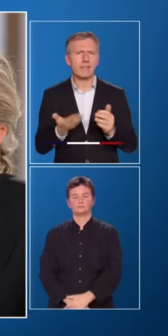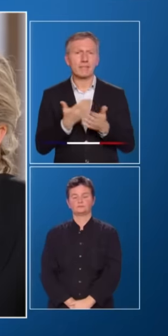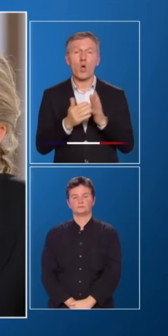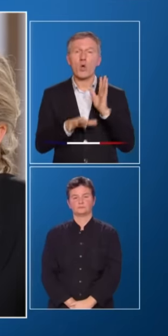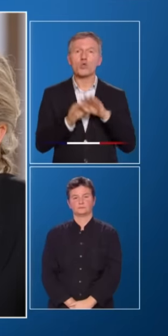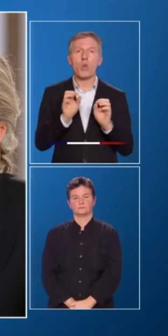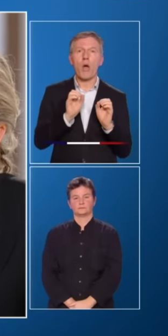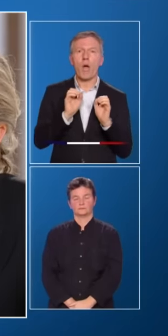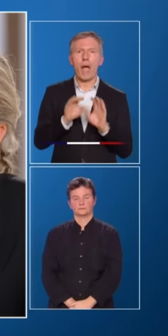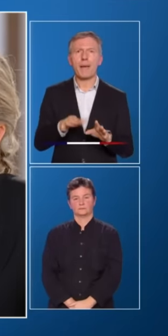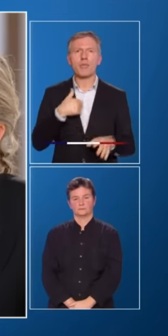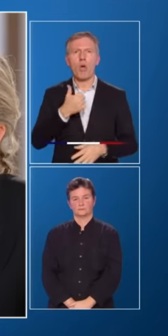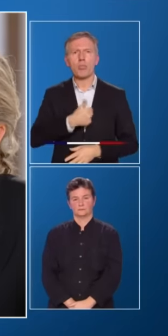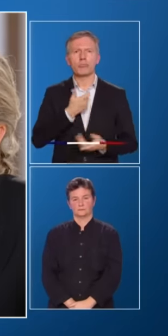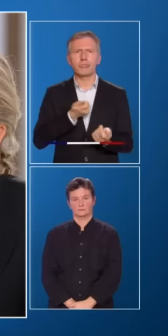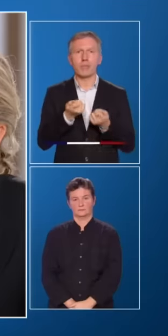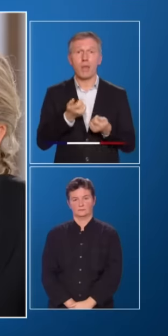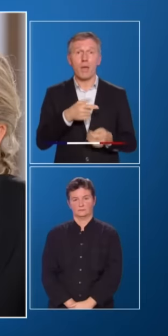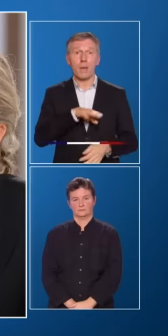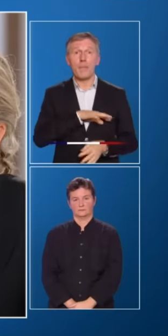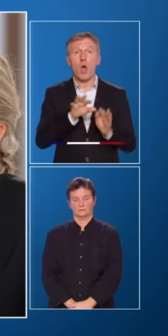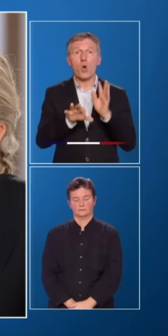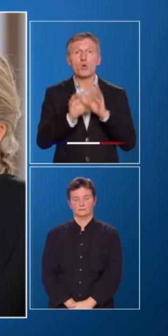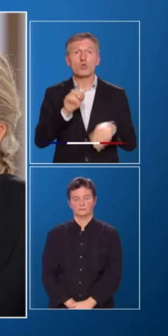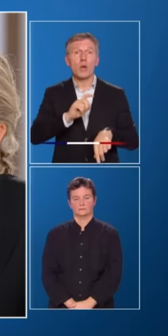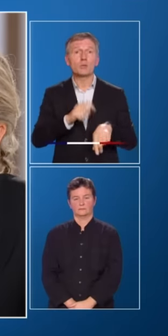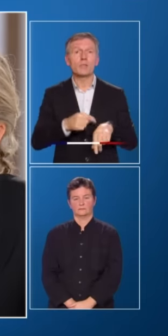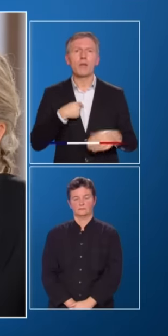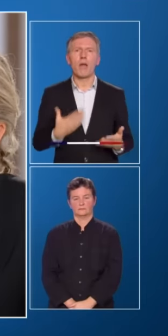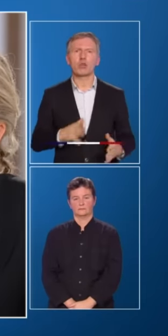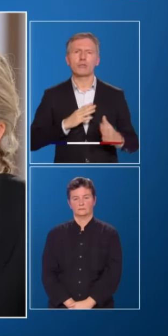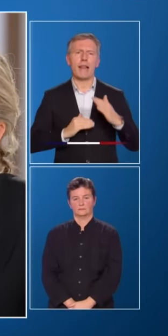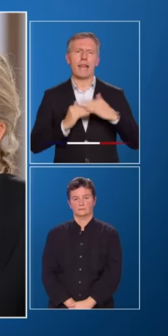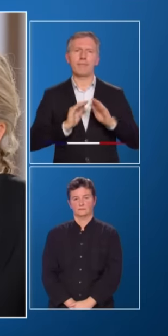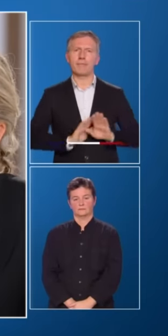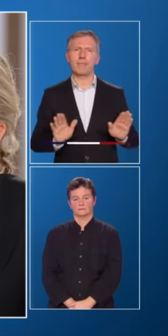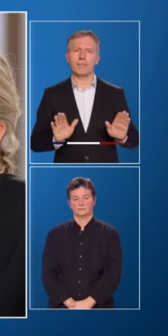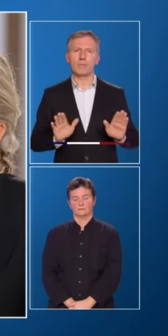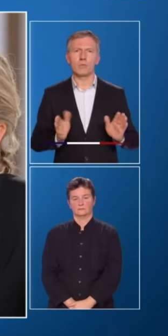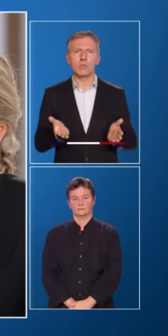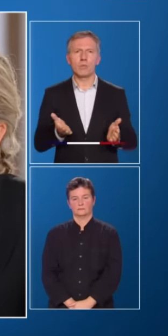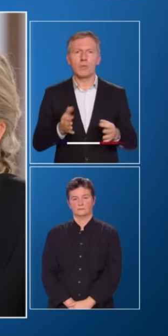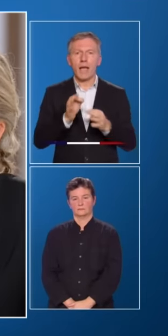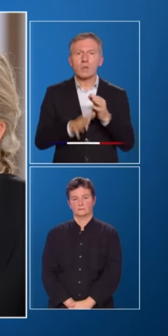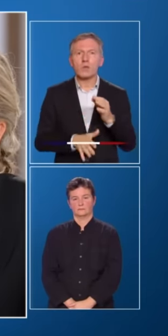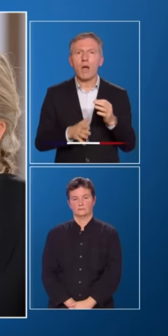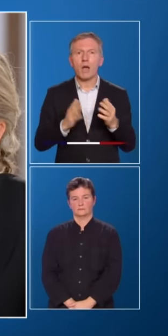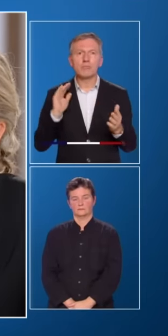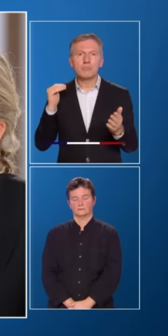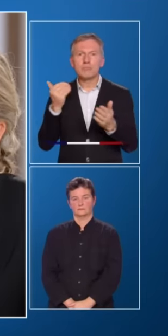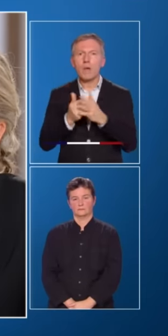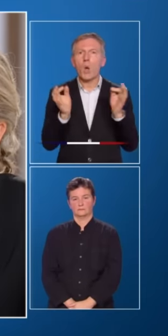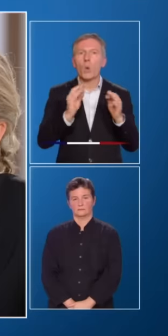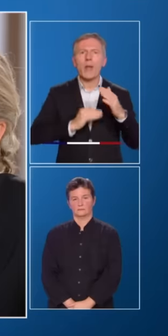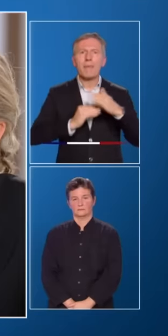de l'abandon de souveraineté. Parce qu'ils font le choix dès maintenant de dire « nous, nous avons des limites ». Et donc, à celui qui jusqu'à présent n'en a pas